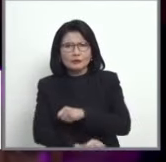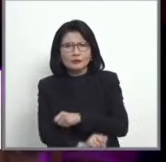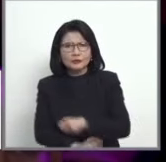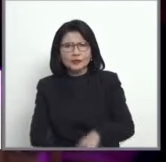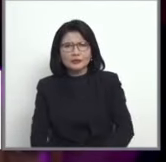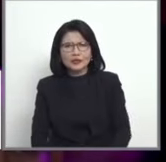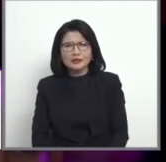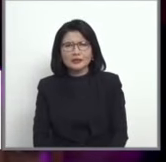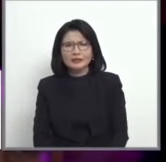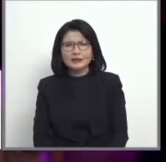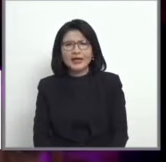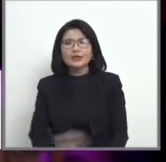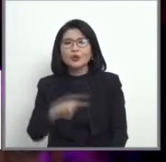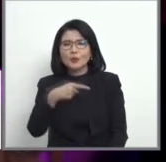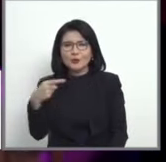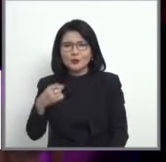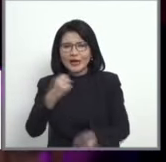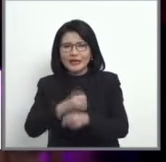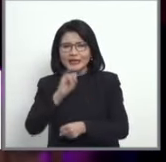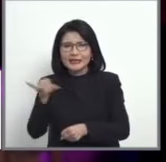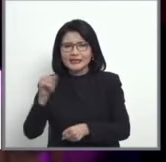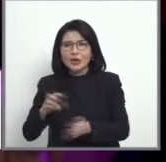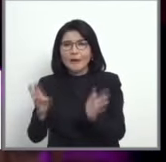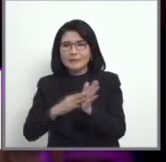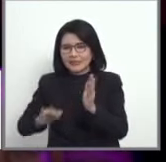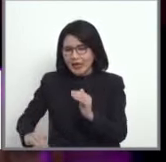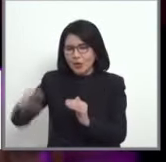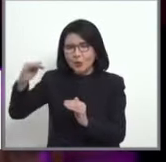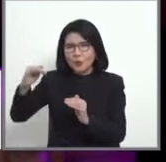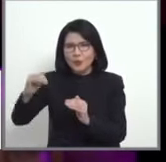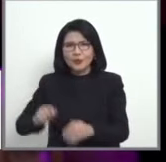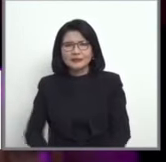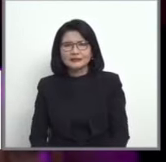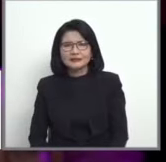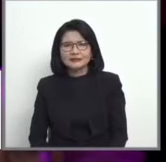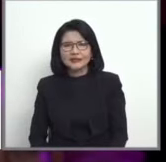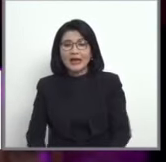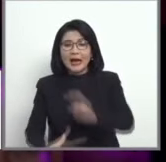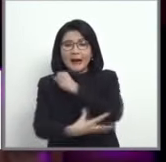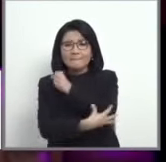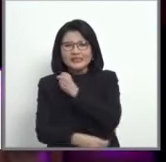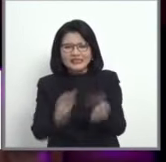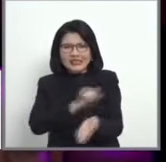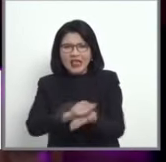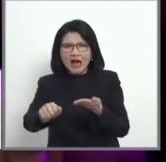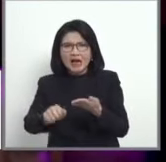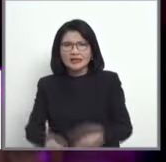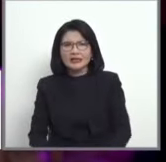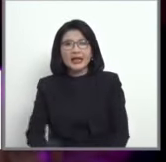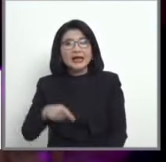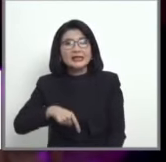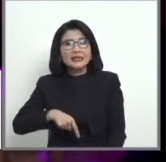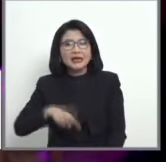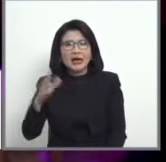mengatasi kurang gizi anak stunting ini akan menghilangkan kemiskinan ekstrem ini akan